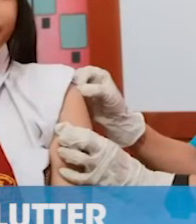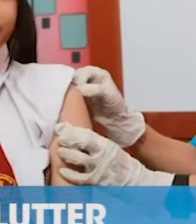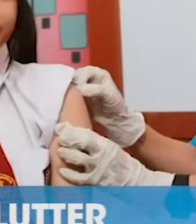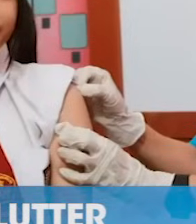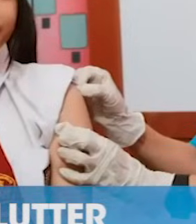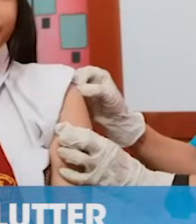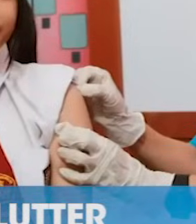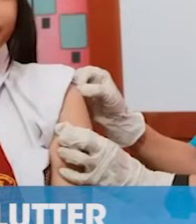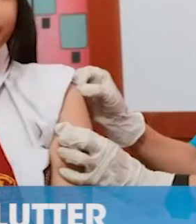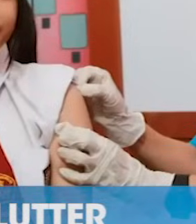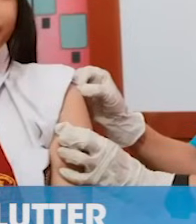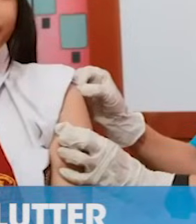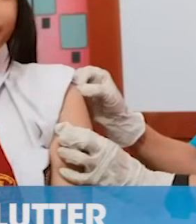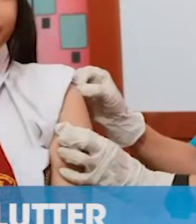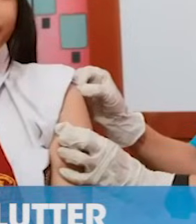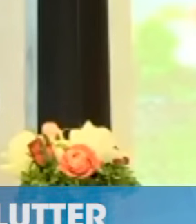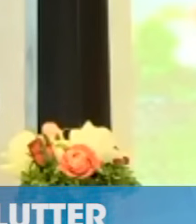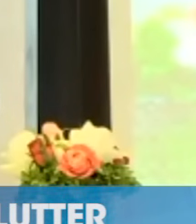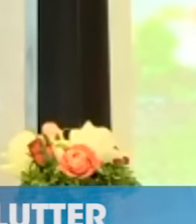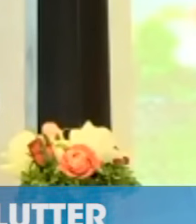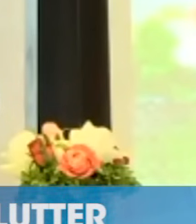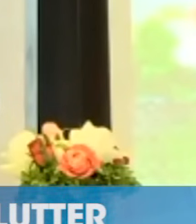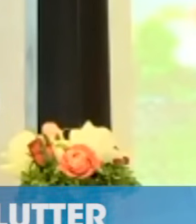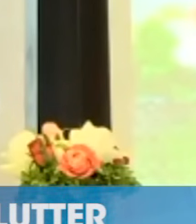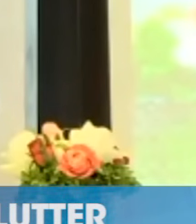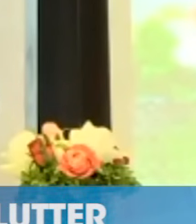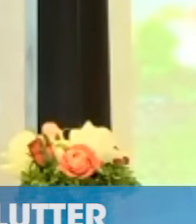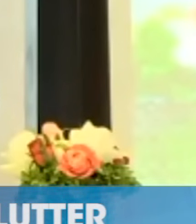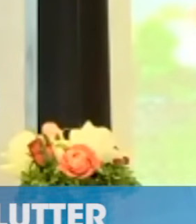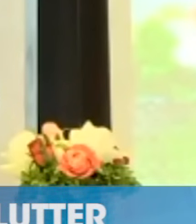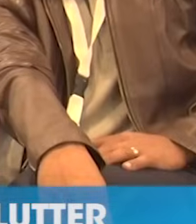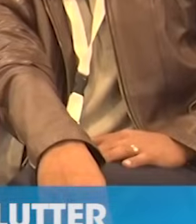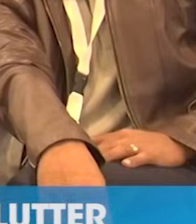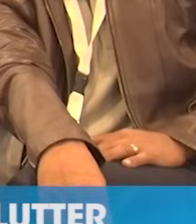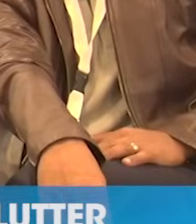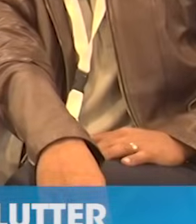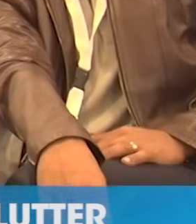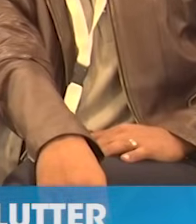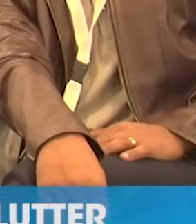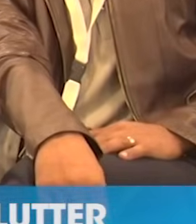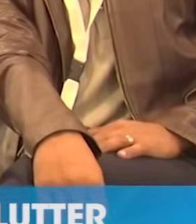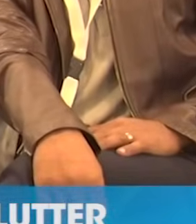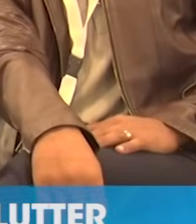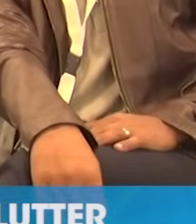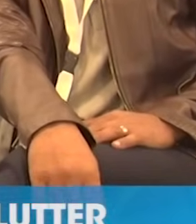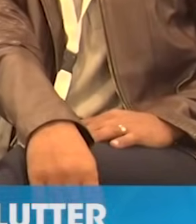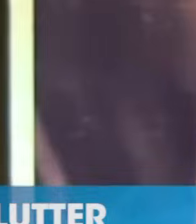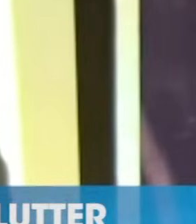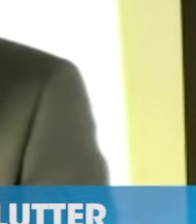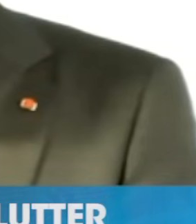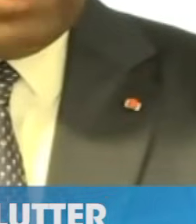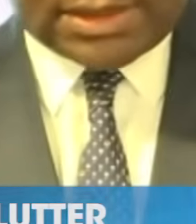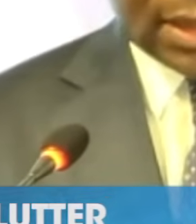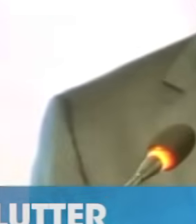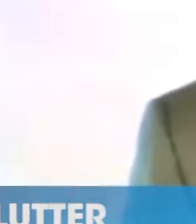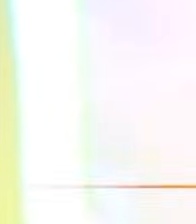milieu médical de mener des réflexions sur l'adoption des programmes de vaccination contre le HPV, un virus à l'origine de la propagation